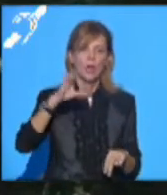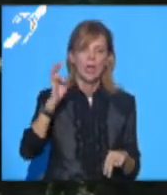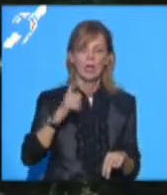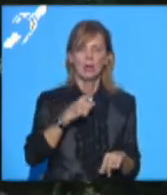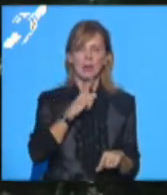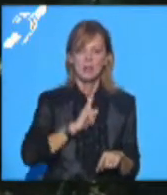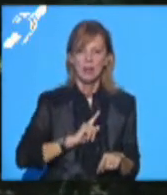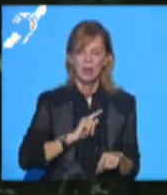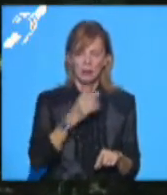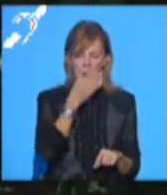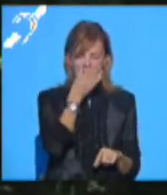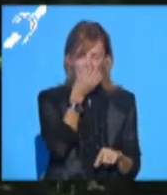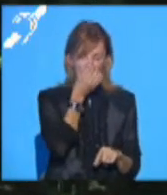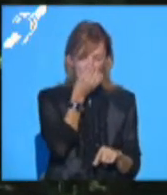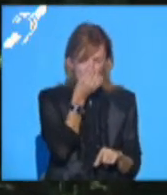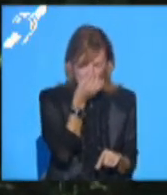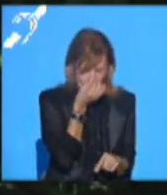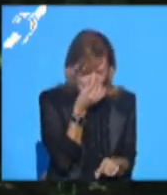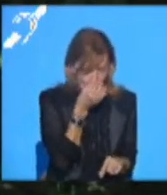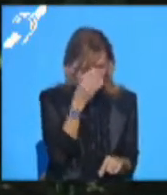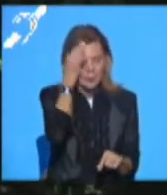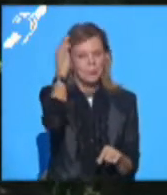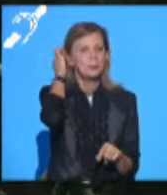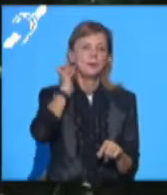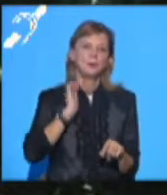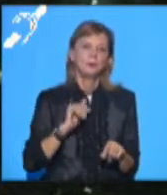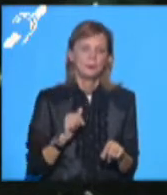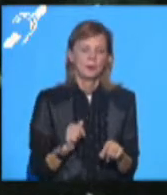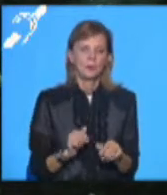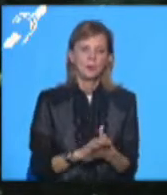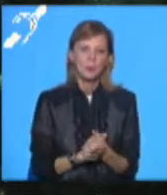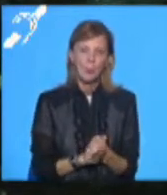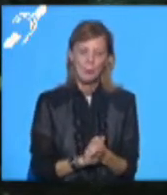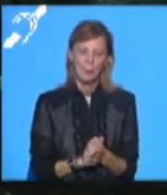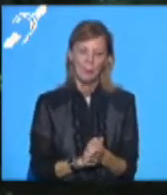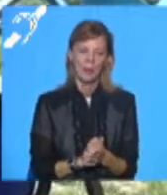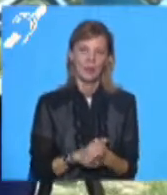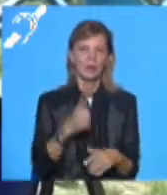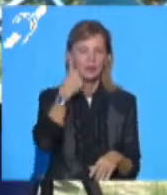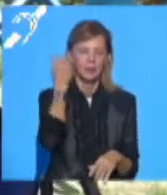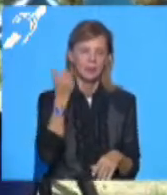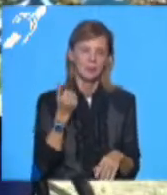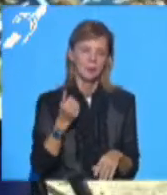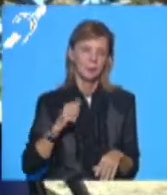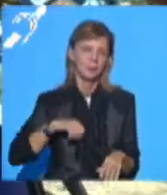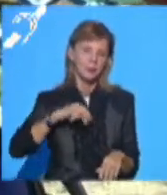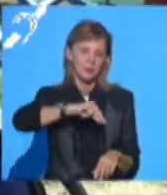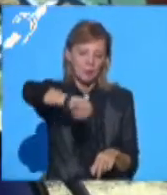întâi. Spălate, le tai codițe, tot și pe urmă le pun la fiert. Când devine